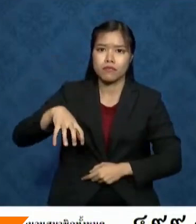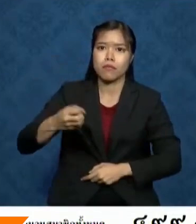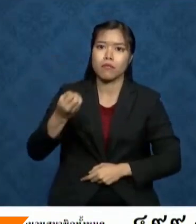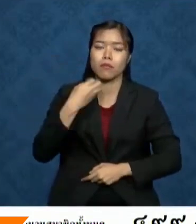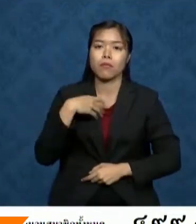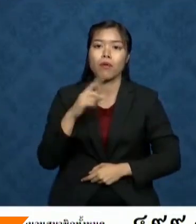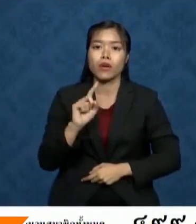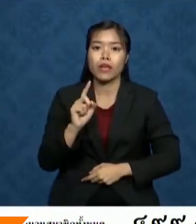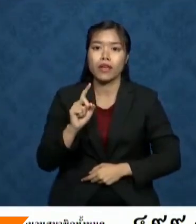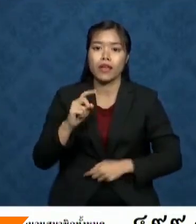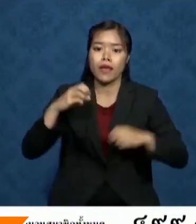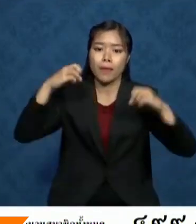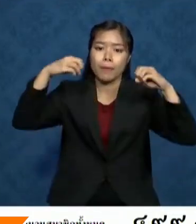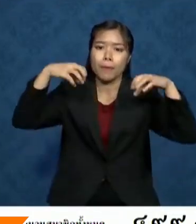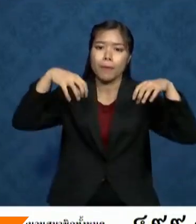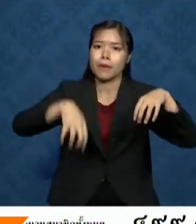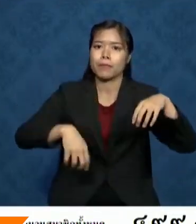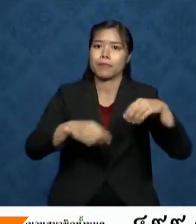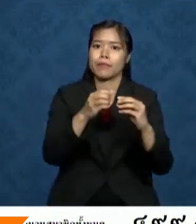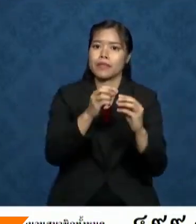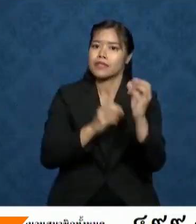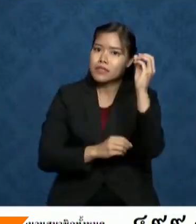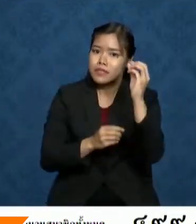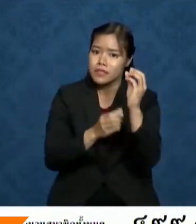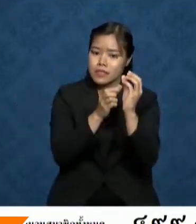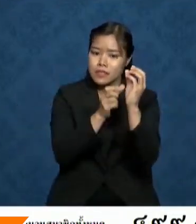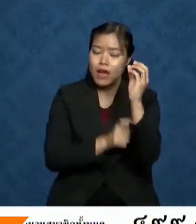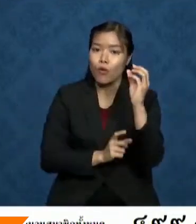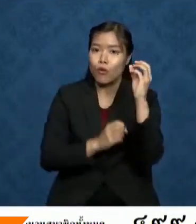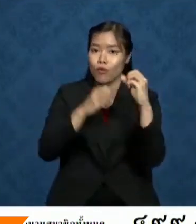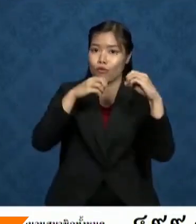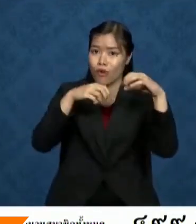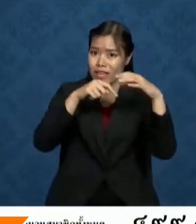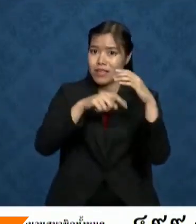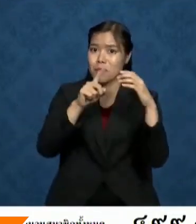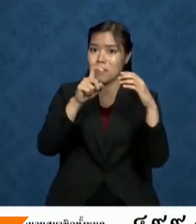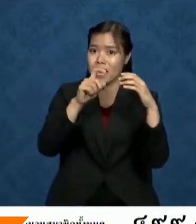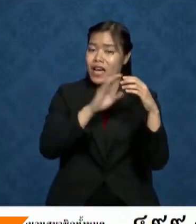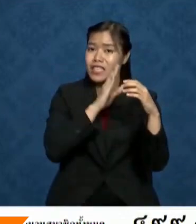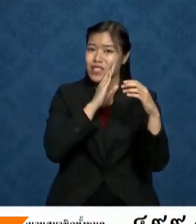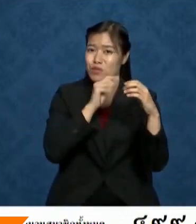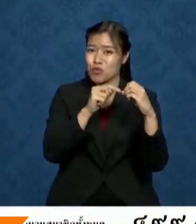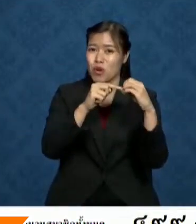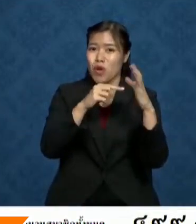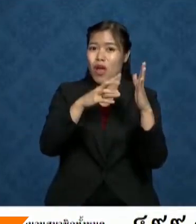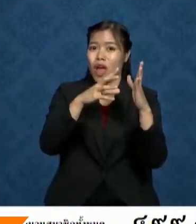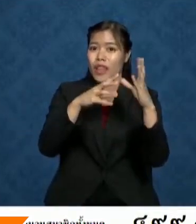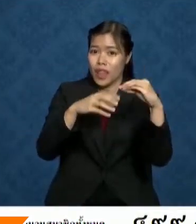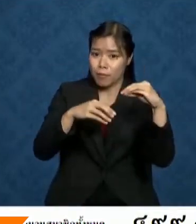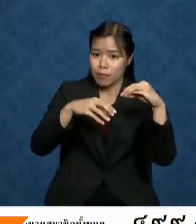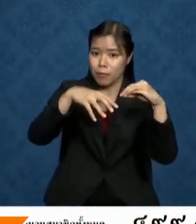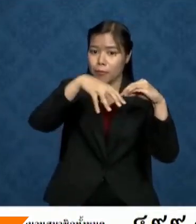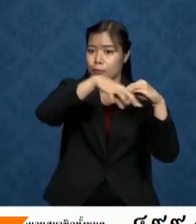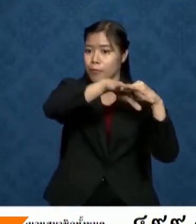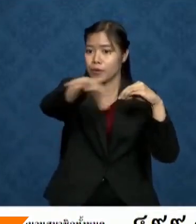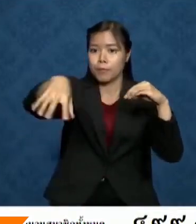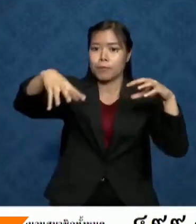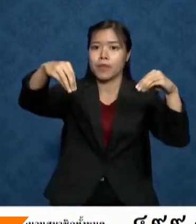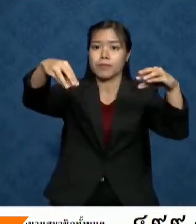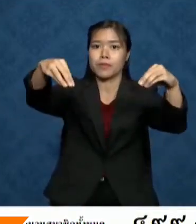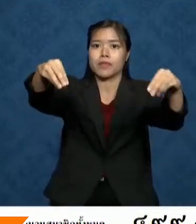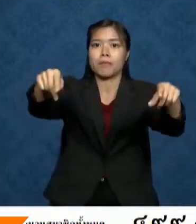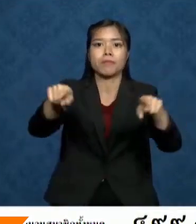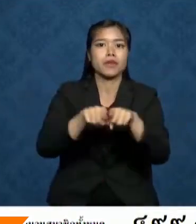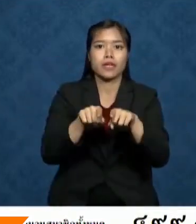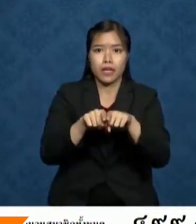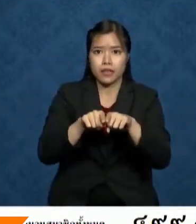เหตุผลวาไม่สามารถติดบนเสาได้เพราะจะทำให้ ถ้าเกิดไฟดับ จะทำใหเกิดไฟดับในวงกว้าง เพรมีสถานี